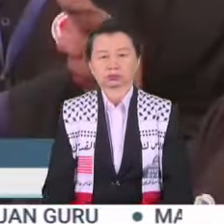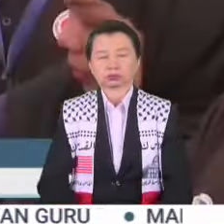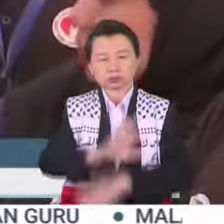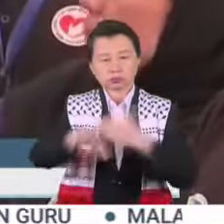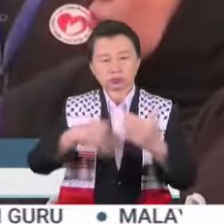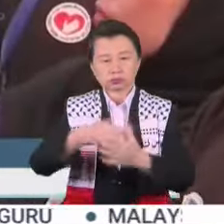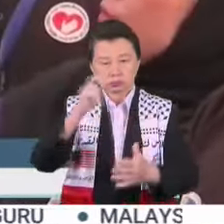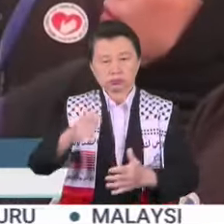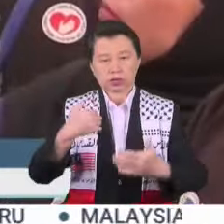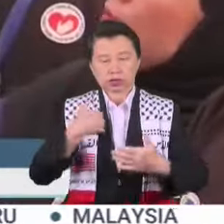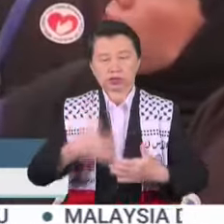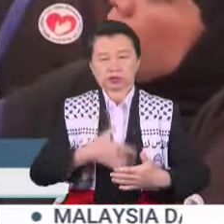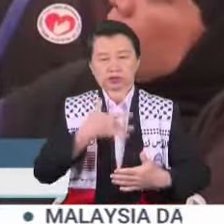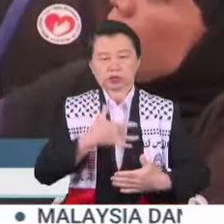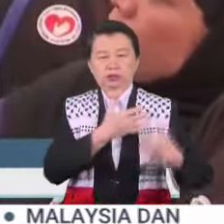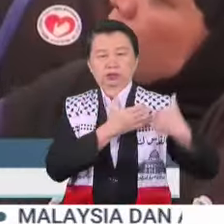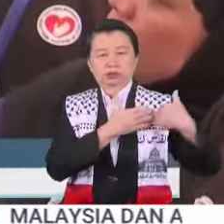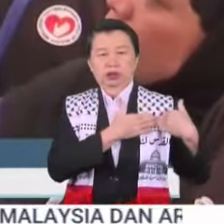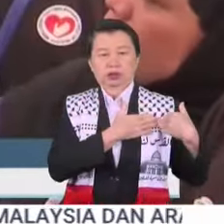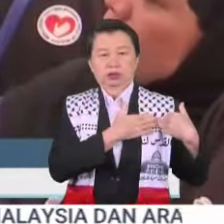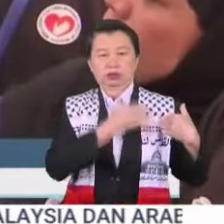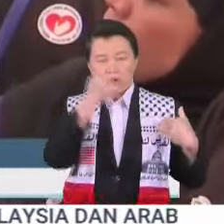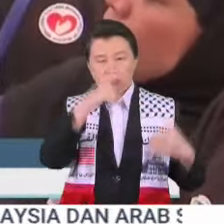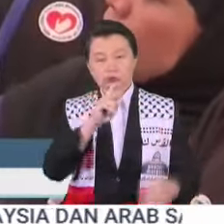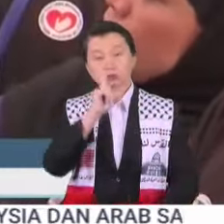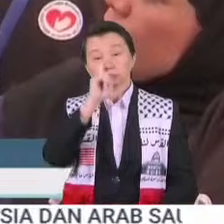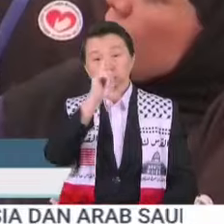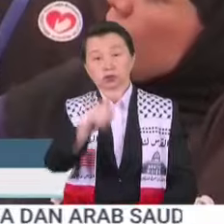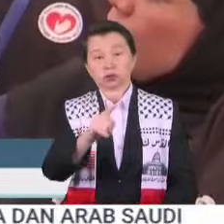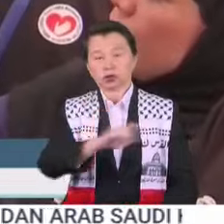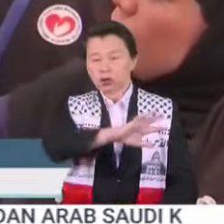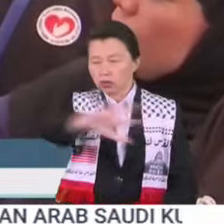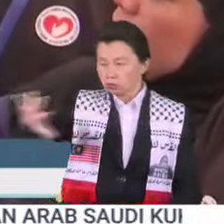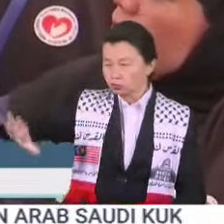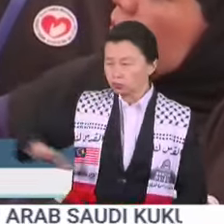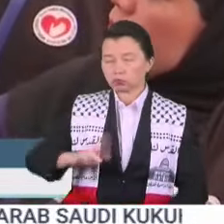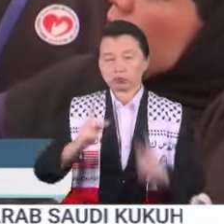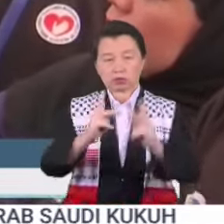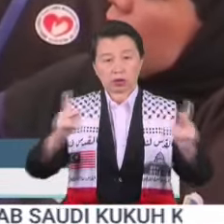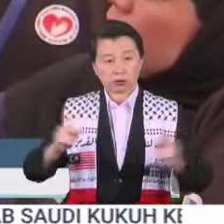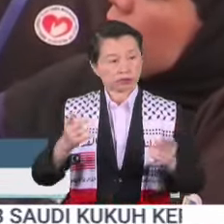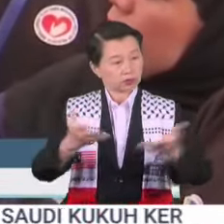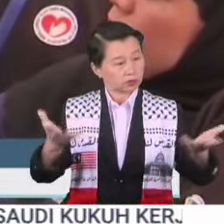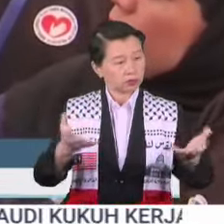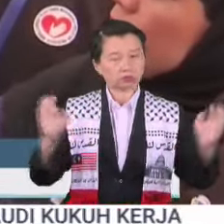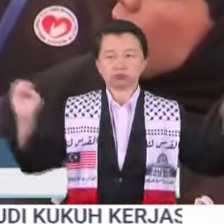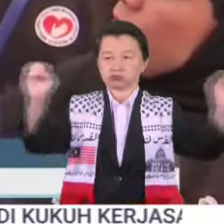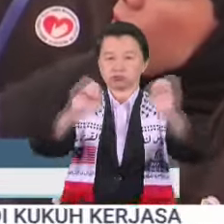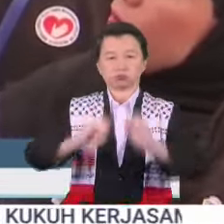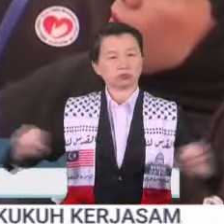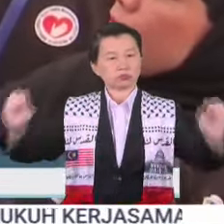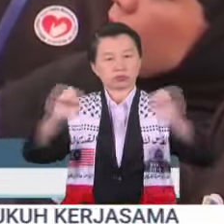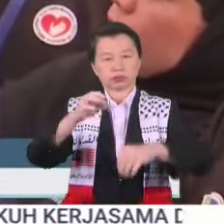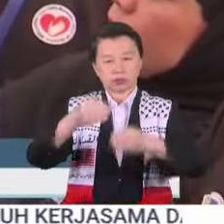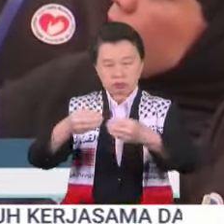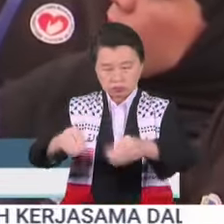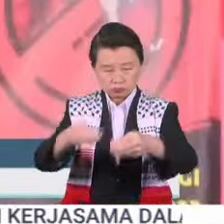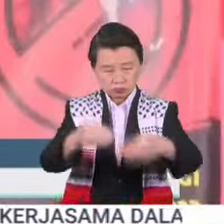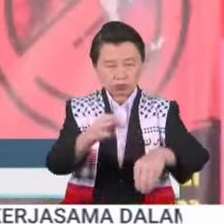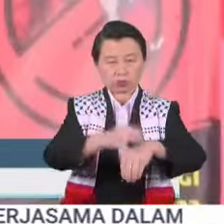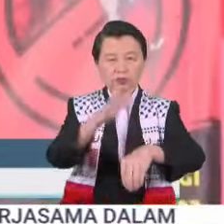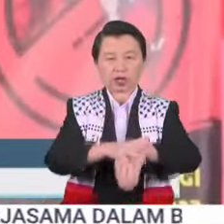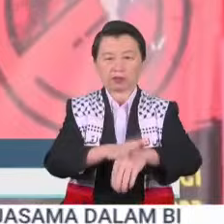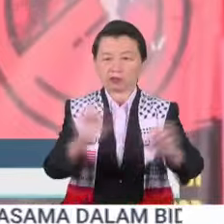Semua harus ada rasa tanggungjawab untuk memastikan seluruh kawasan kita bebas dari tempat pembiakan nyamuk